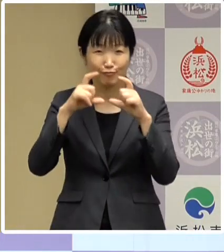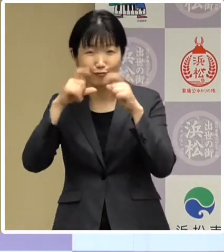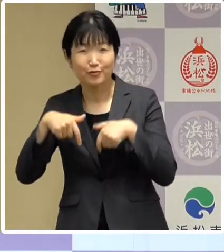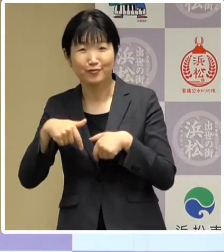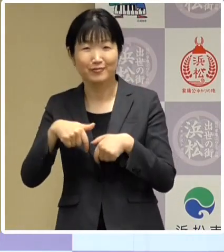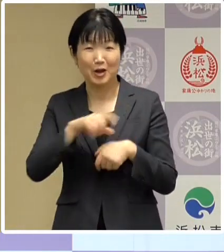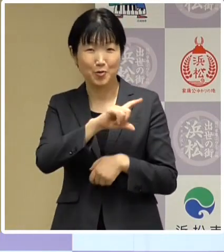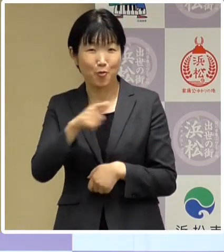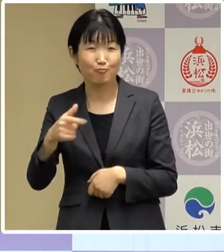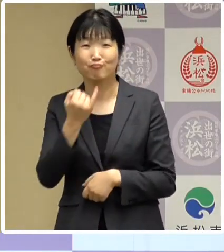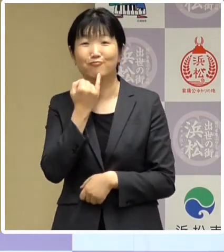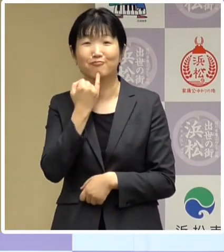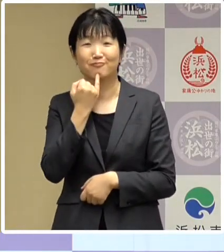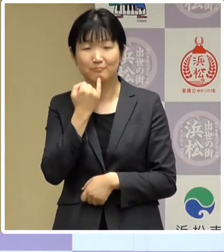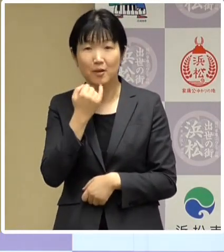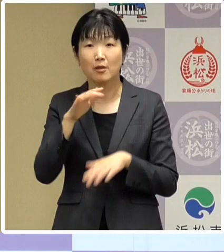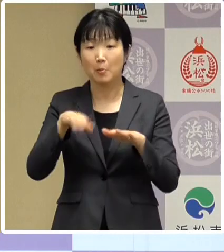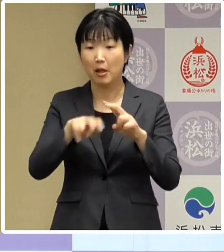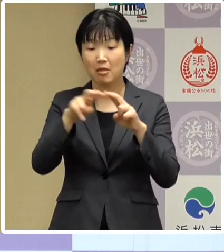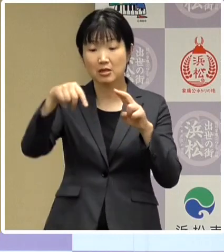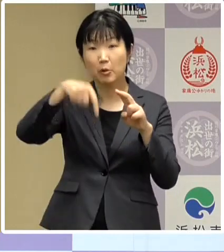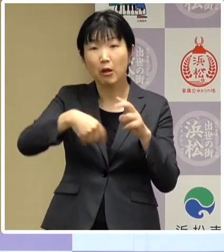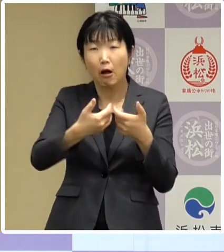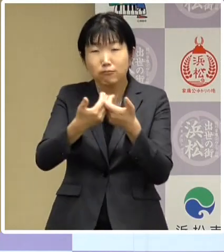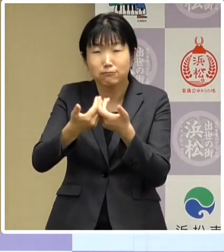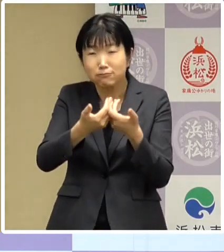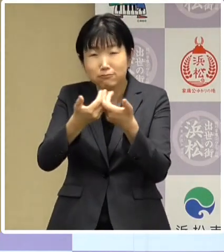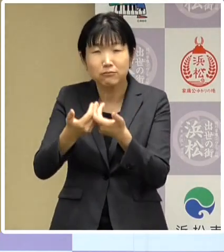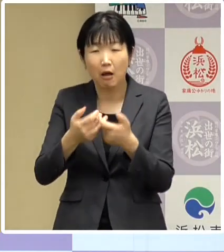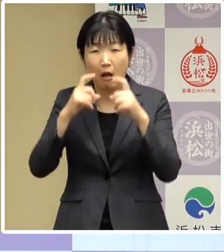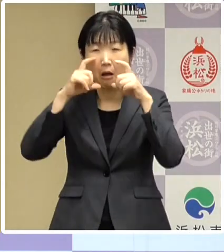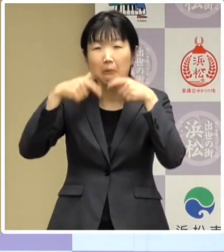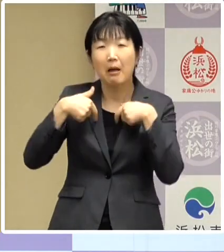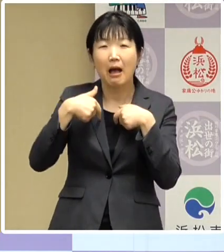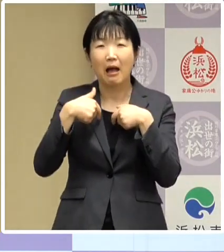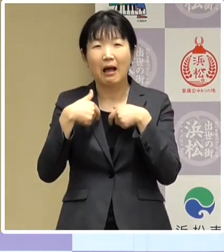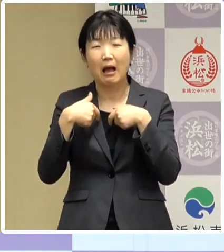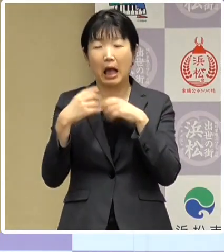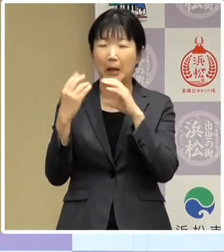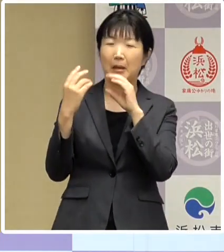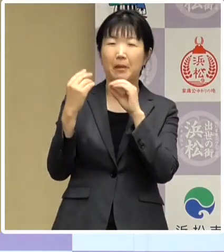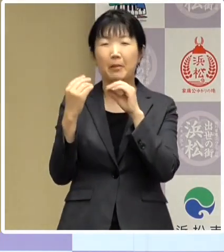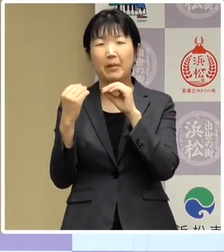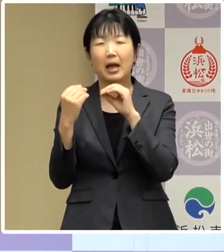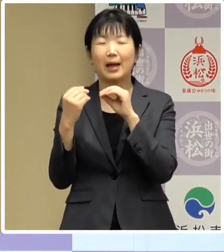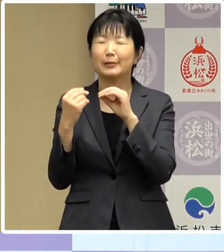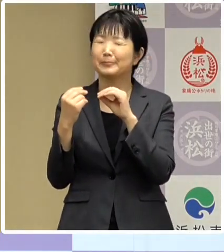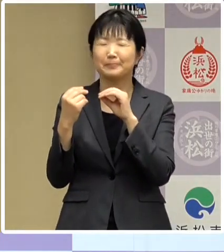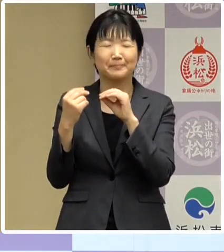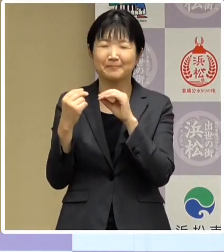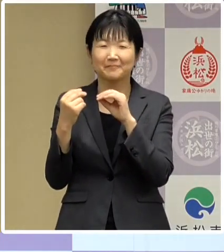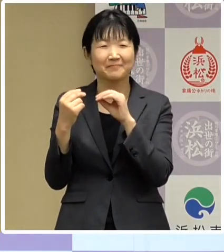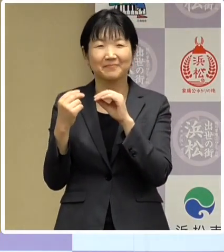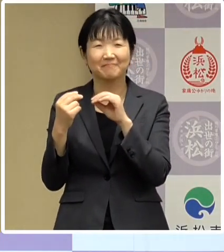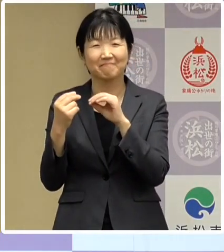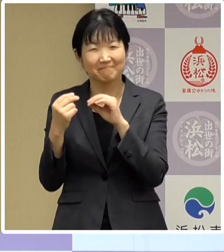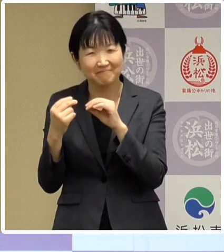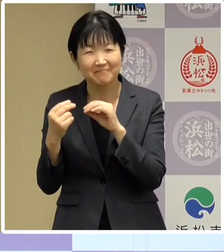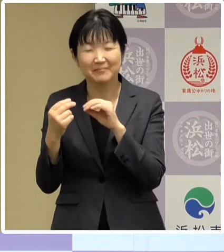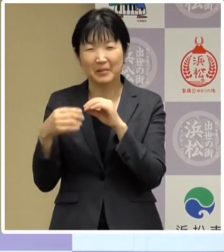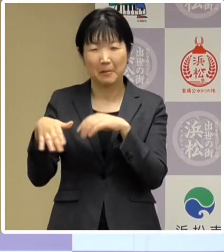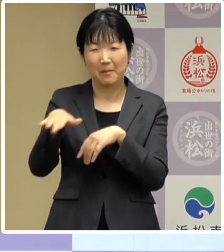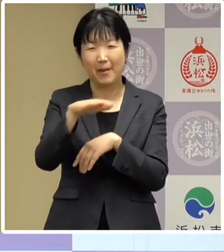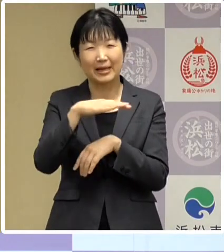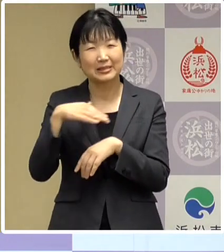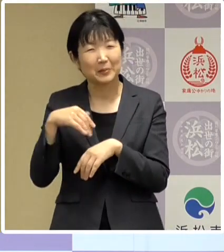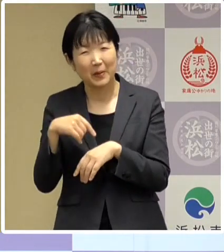もう混んだ電車とかですねそういうところでマスクを外して、なんか喋ったりするというのは、周り